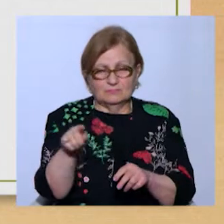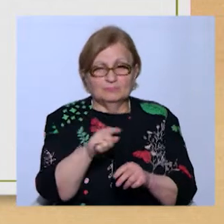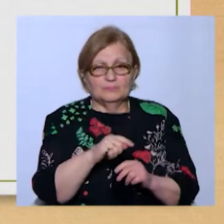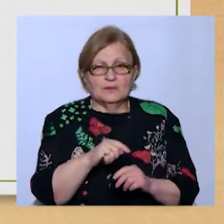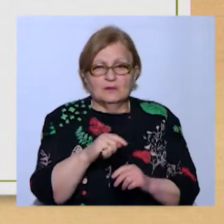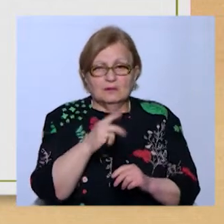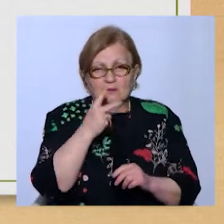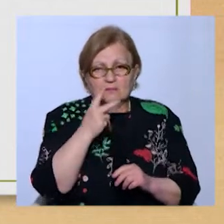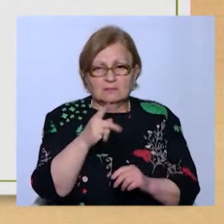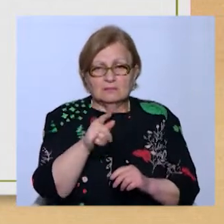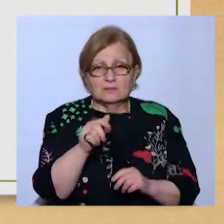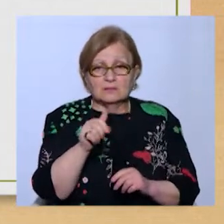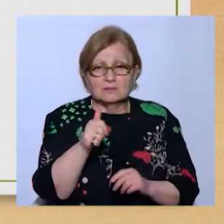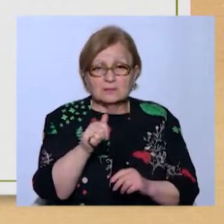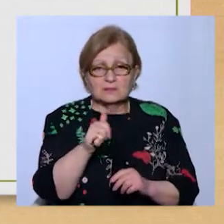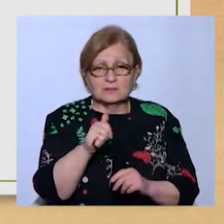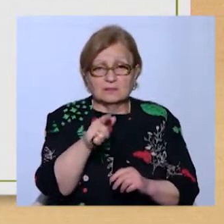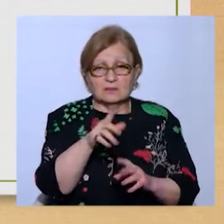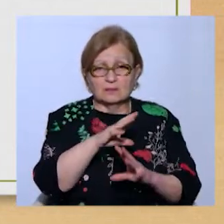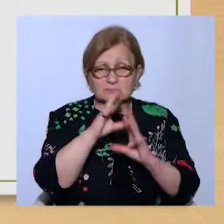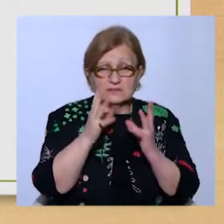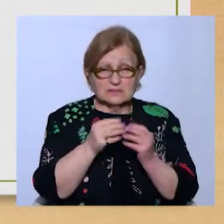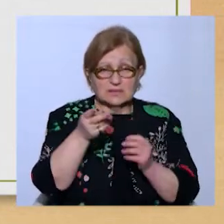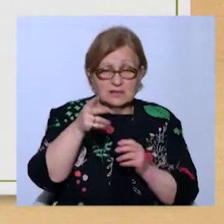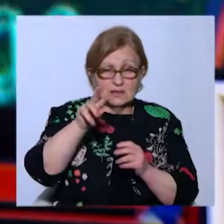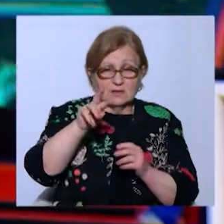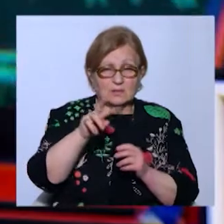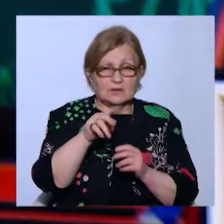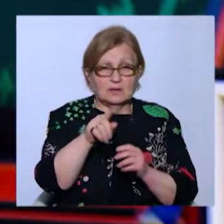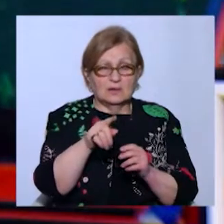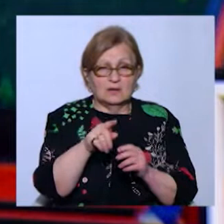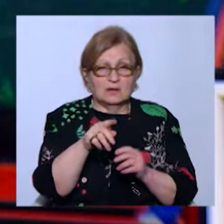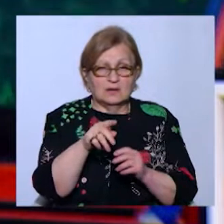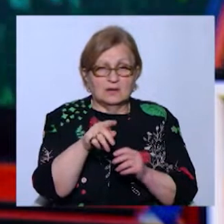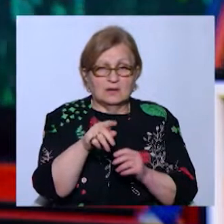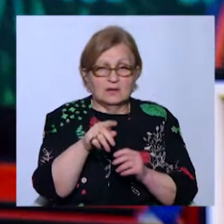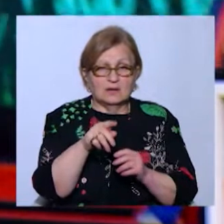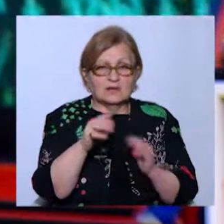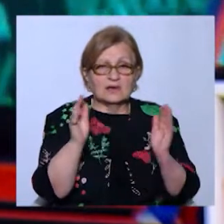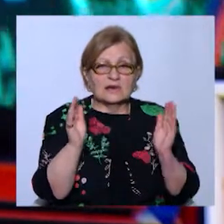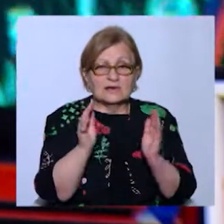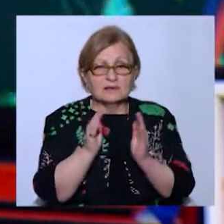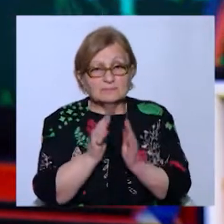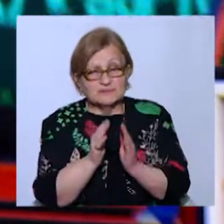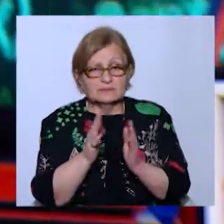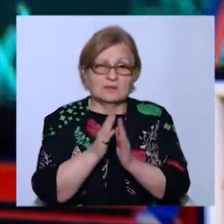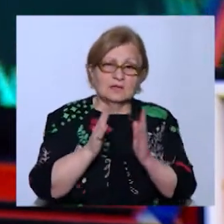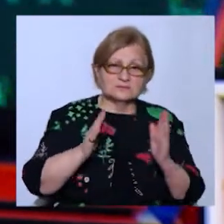jx და რადგან ახარისხად x ფუნქცია მთლიან განსაზღვრის არეზე მონოტონური, ანუ კლებადიან ზრდადი